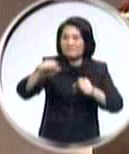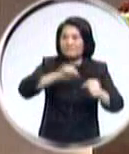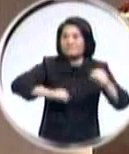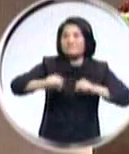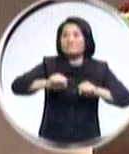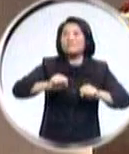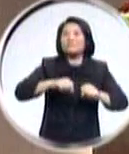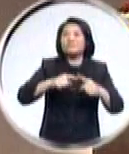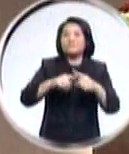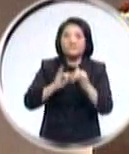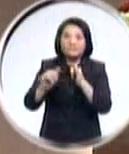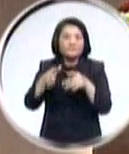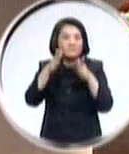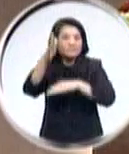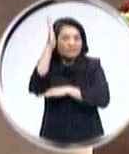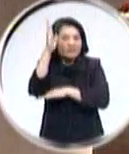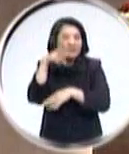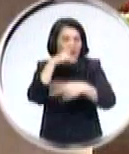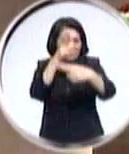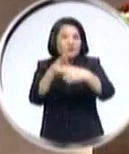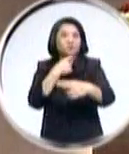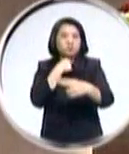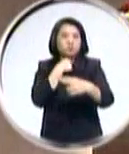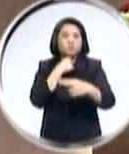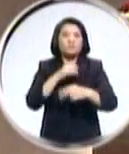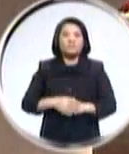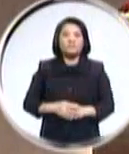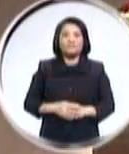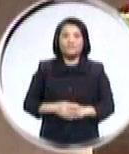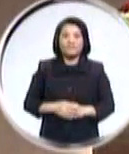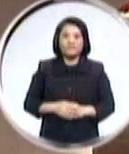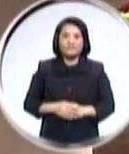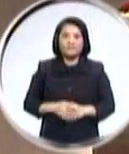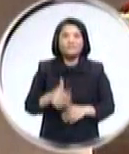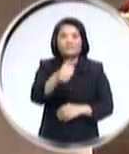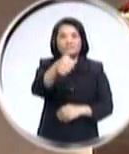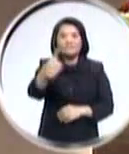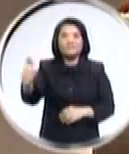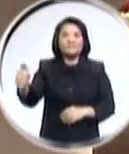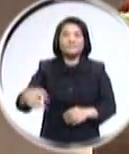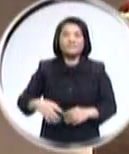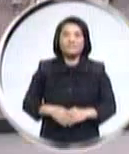来，把人民对政治的信赖全部找回来。谢谢大家。